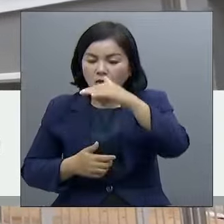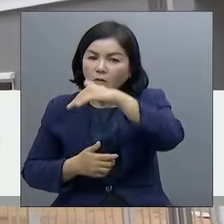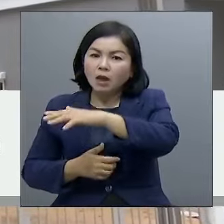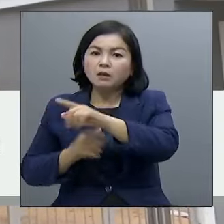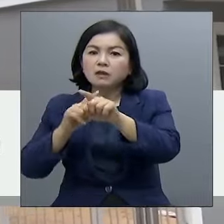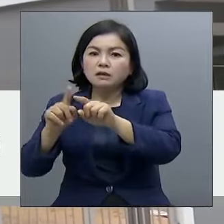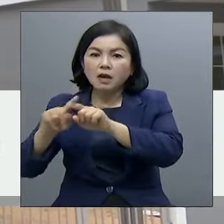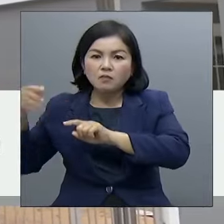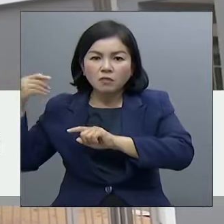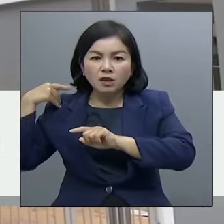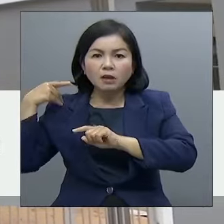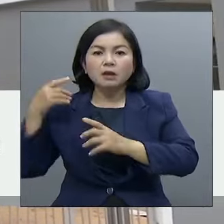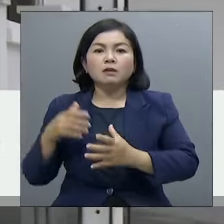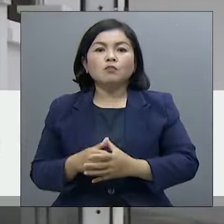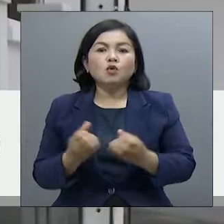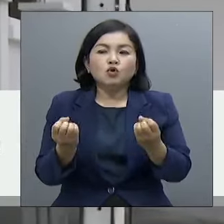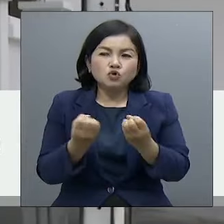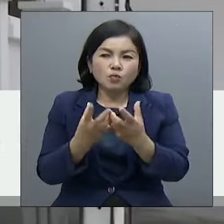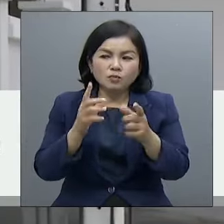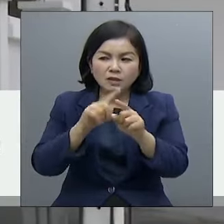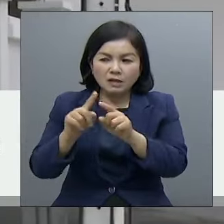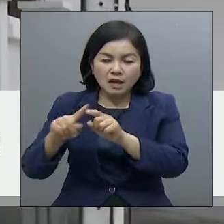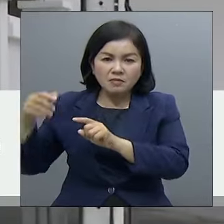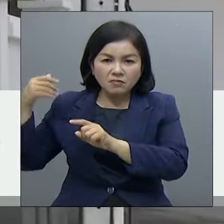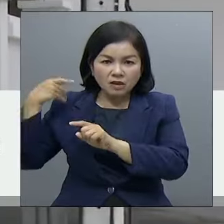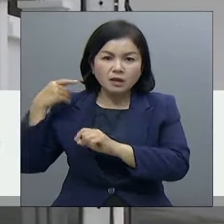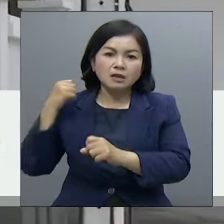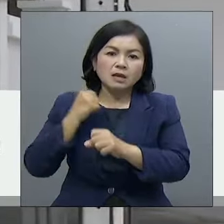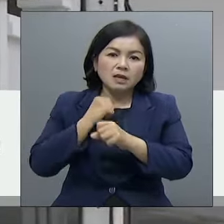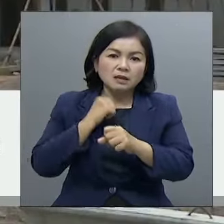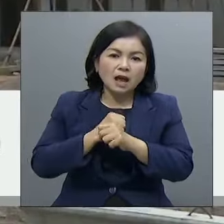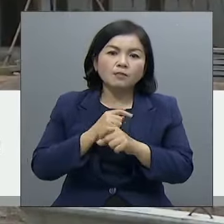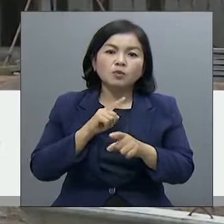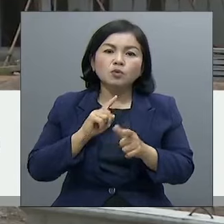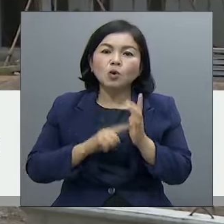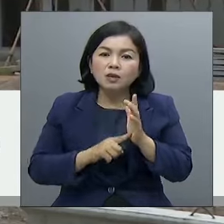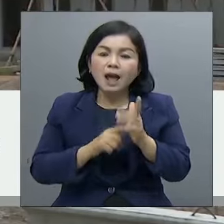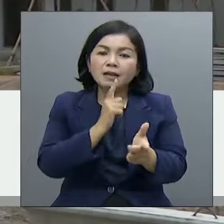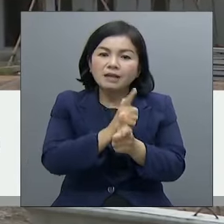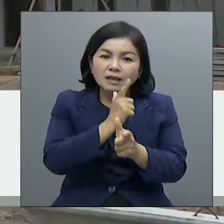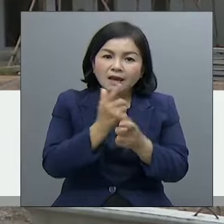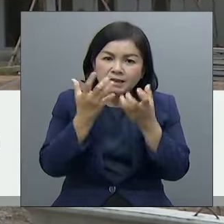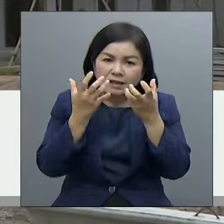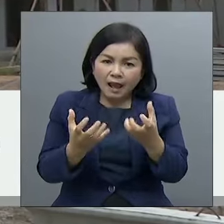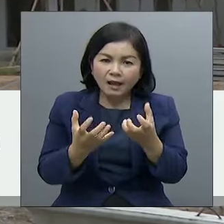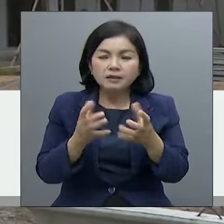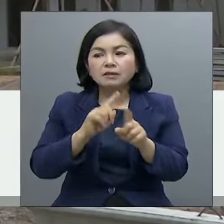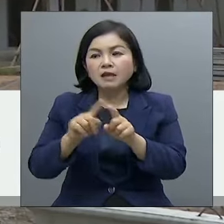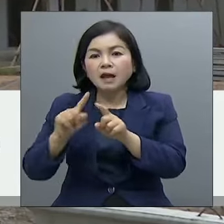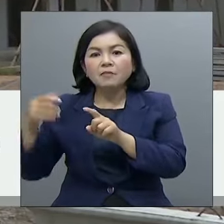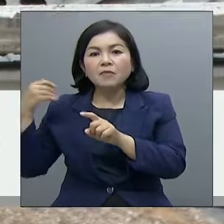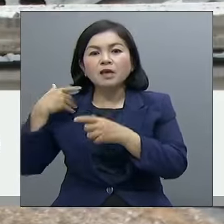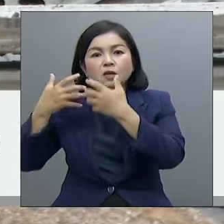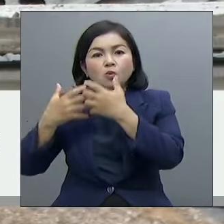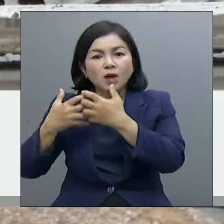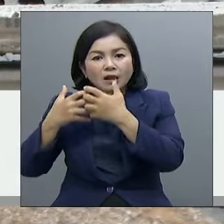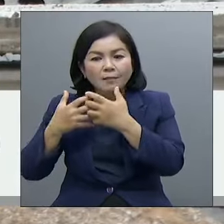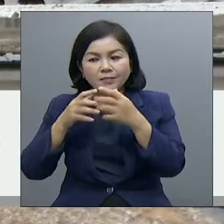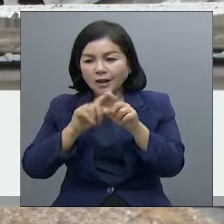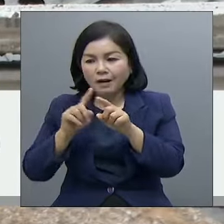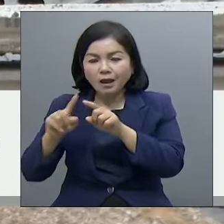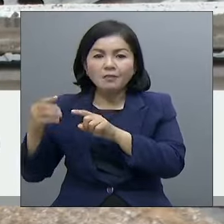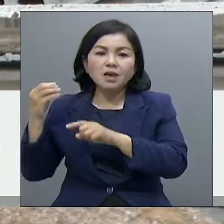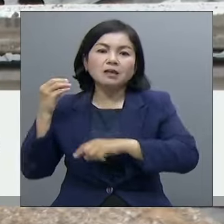คะเกี่ยวข้องกับหลายภาคส่วนทั้งปัจจัยการผลิตอย่างเหล็กซีเมนต์คอนกรีตโลหะแล้วก็เครื่องจักรขณะเดียวกันนะคะ